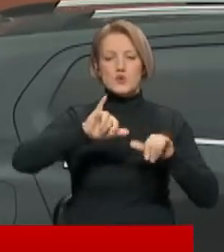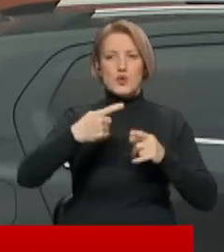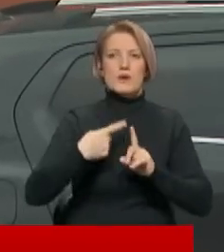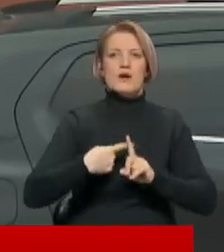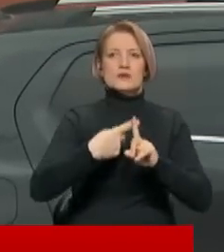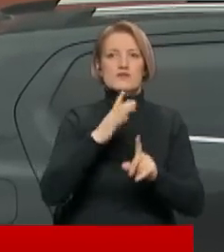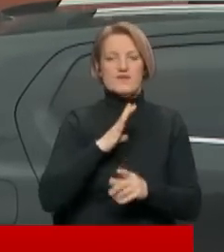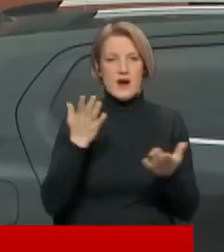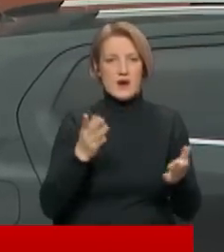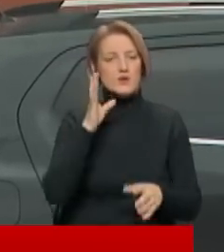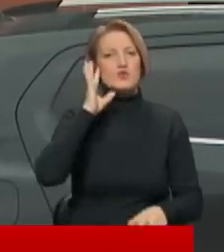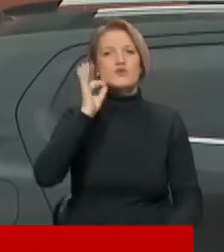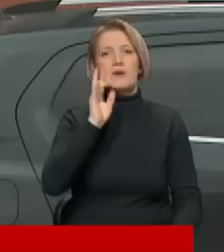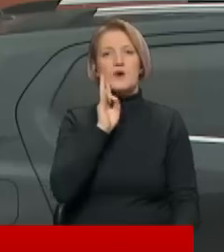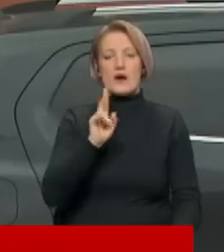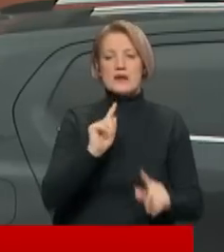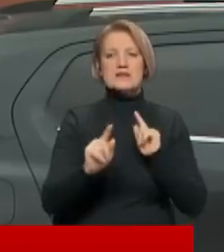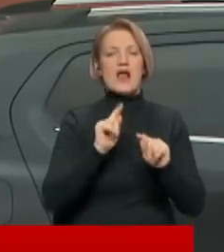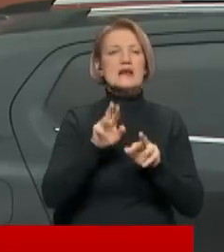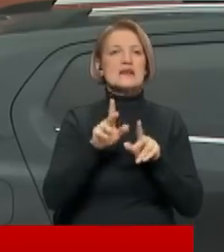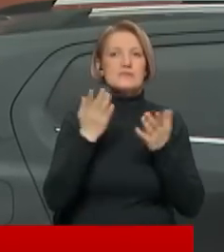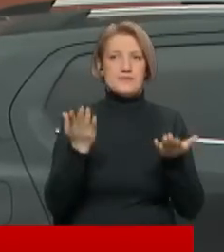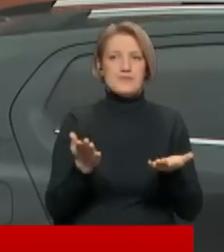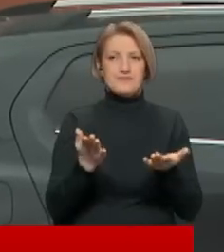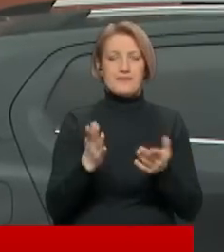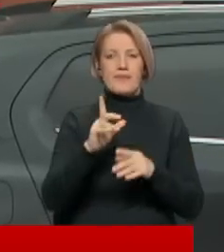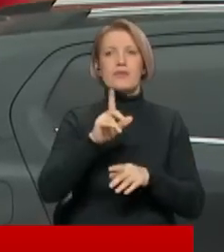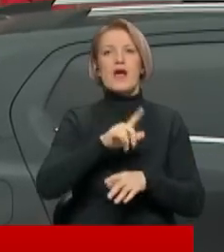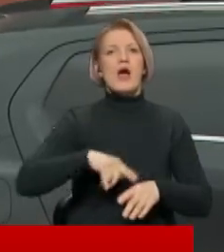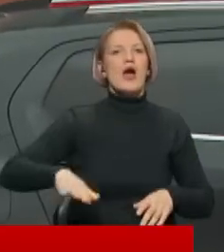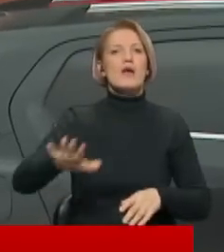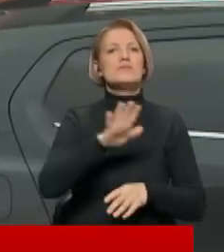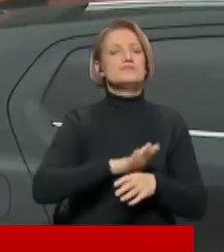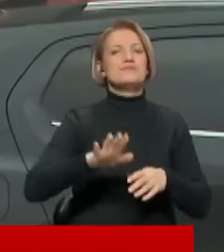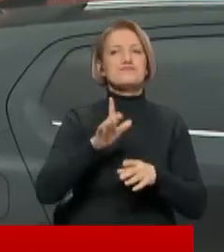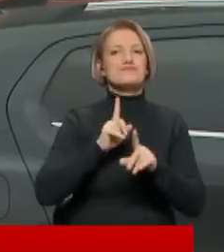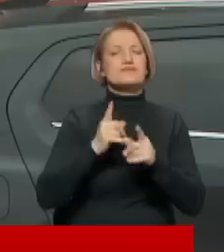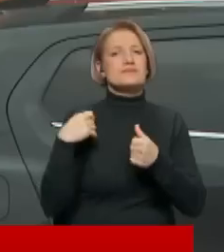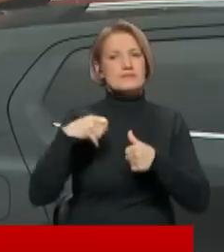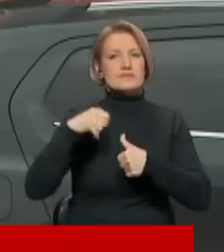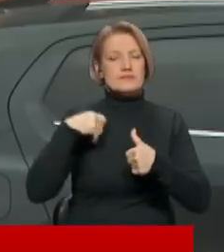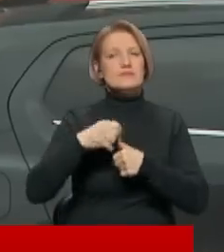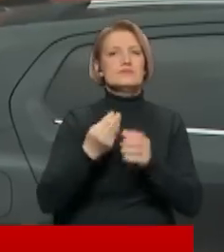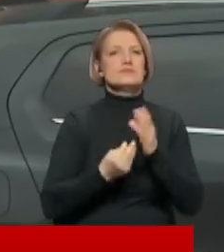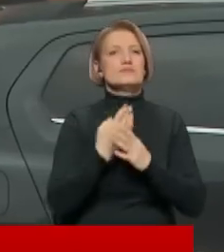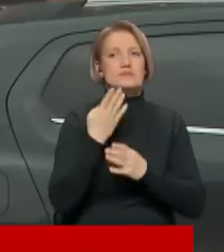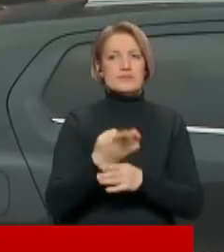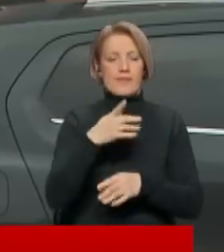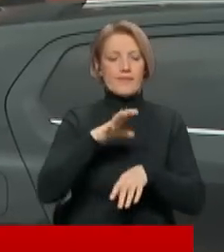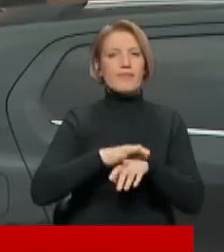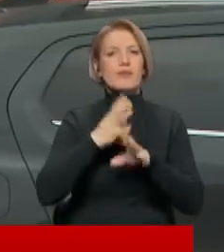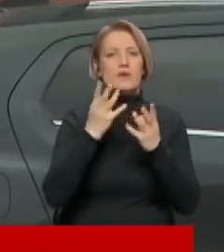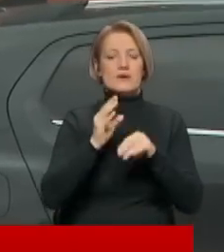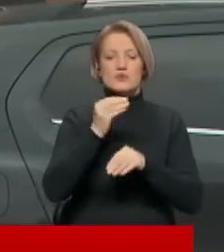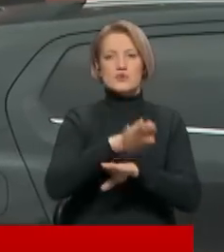bir artış var hatta uzmanlara göre salgın boyutuna ulaştı kombine olarak hastalıklar peş peşe ekleniyor Bu nedenle de hastalığa